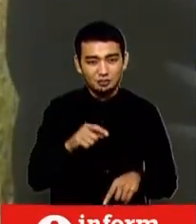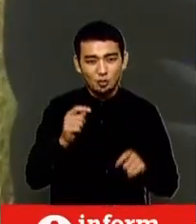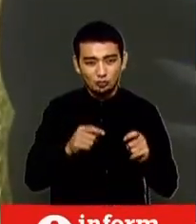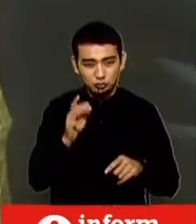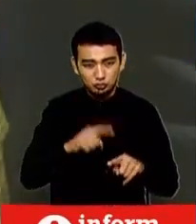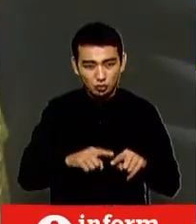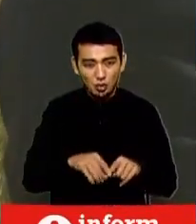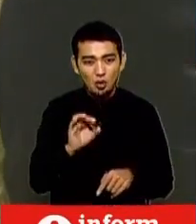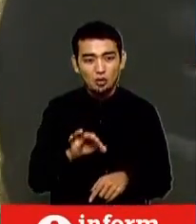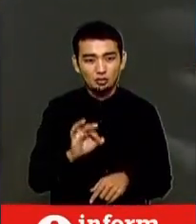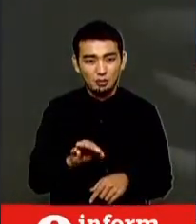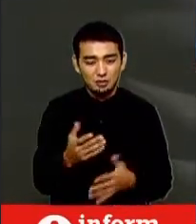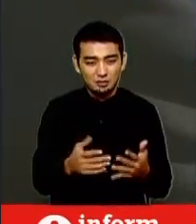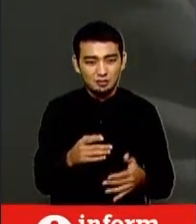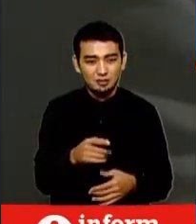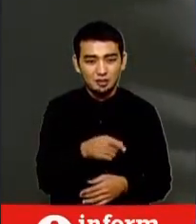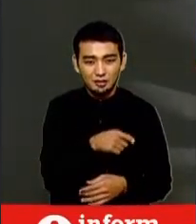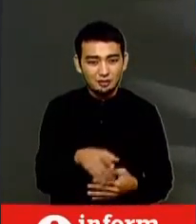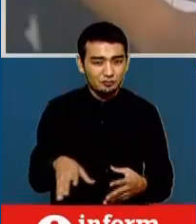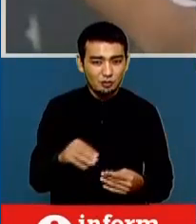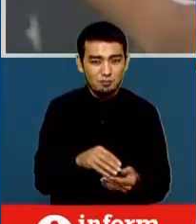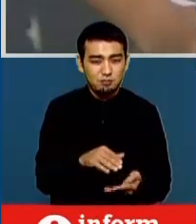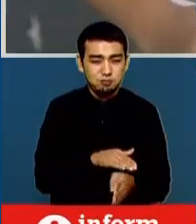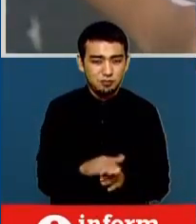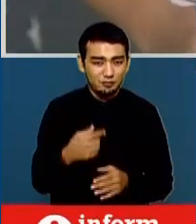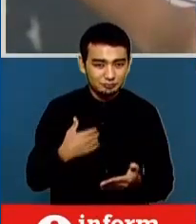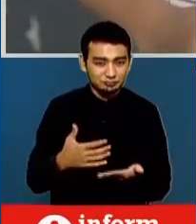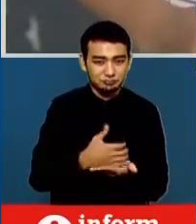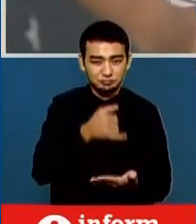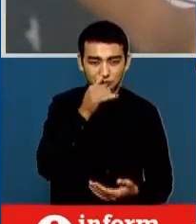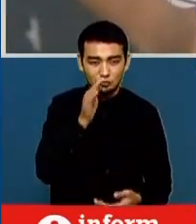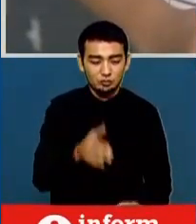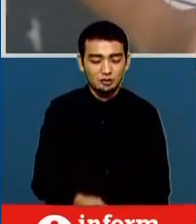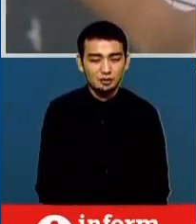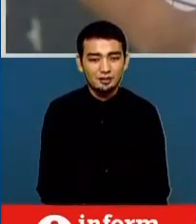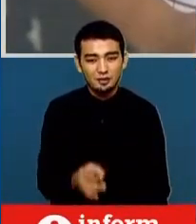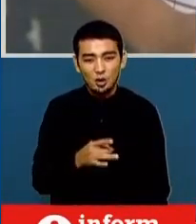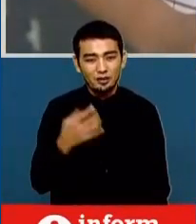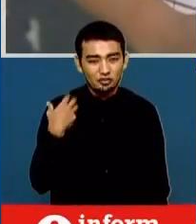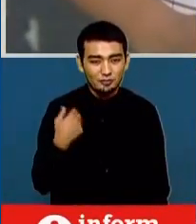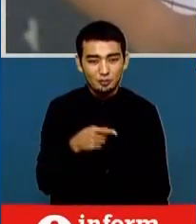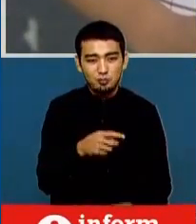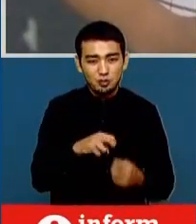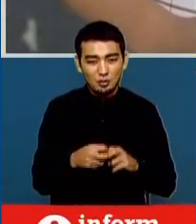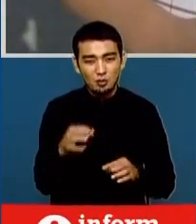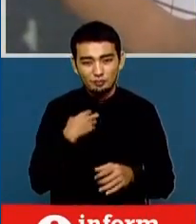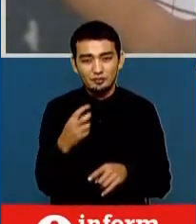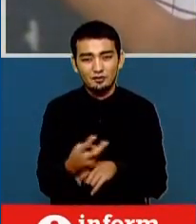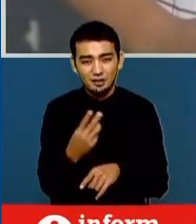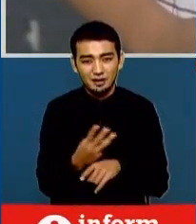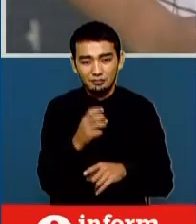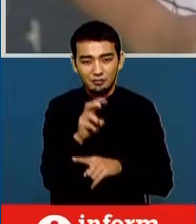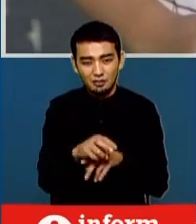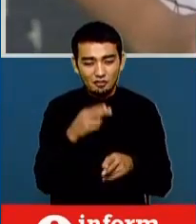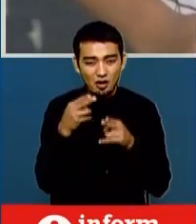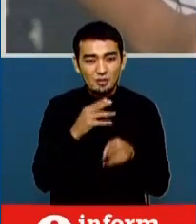тұр. Октябрьге ұласса, егер бұл жерден ешқандай өнім ала алмайды. Бұл мәселені тұрғындар аудан басшыларына бірнеше рет айтып барған екен. Алайда